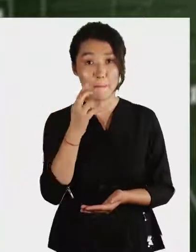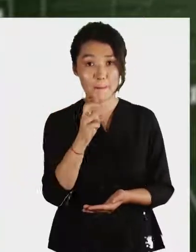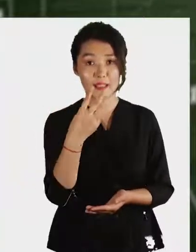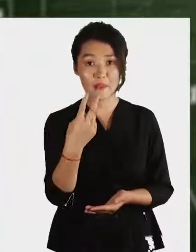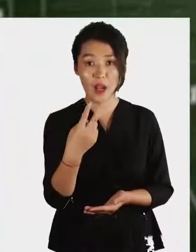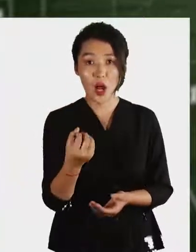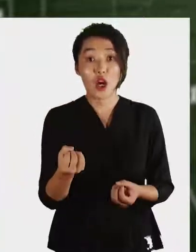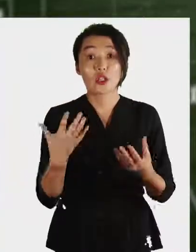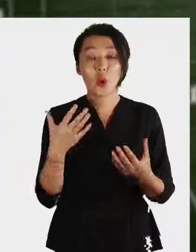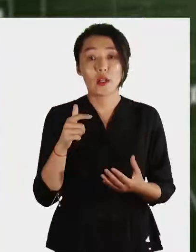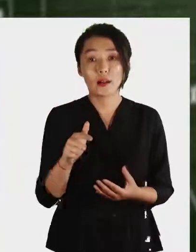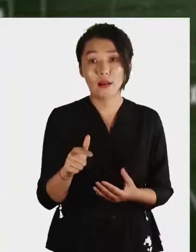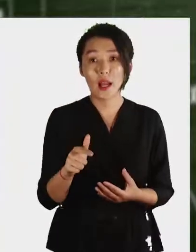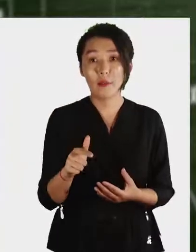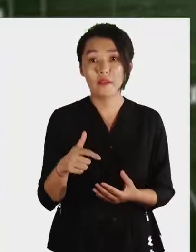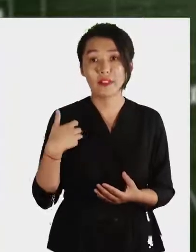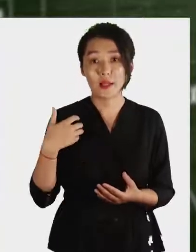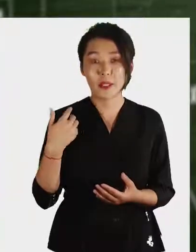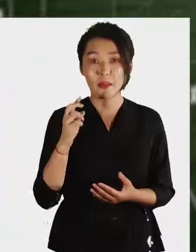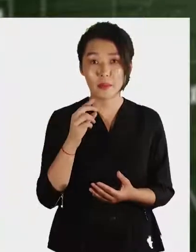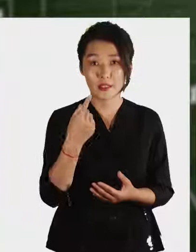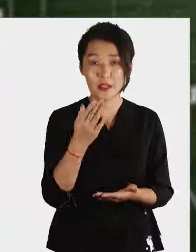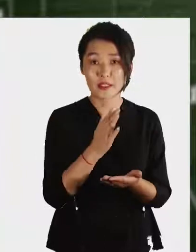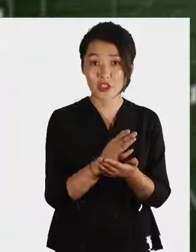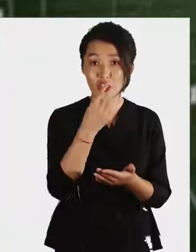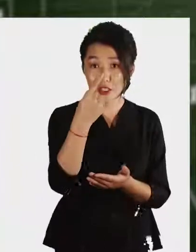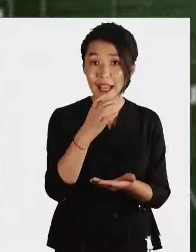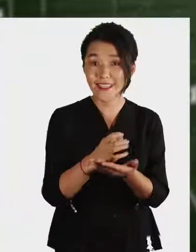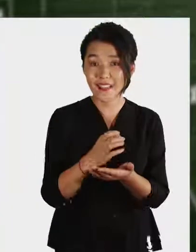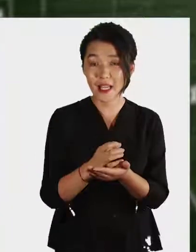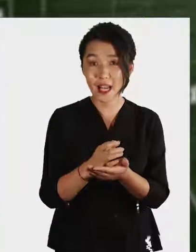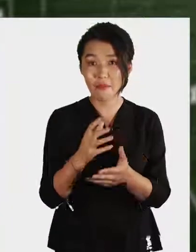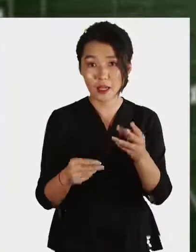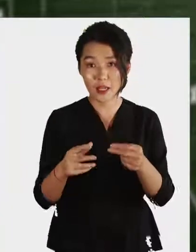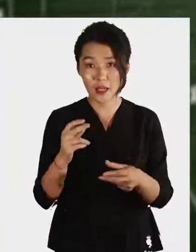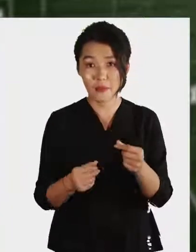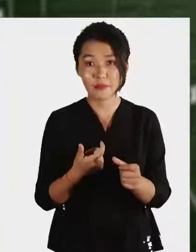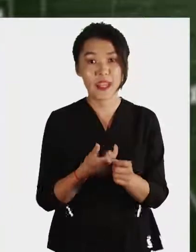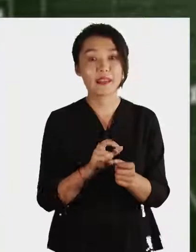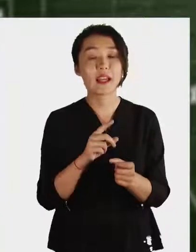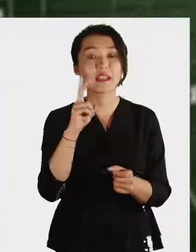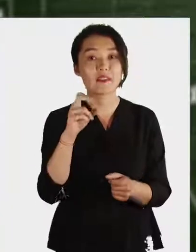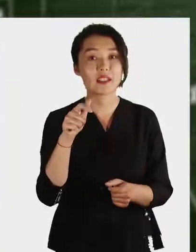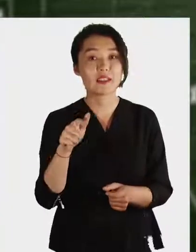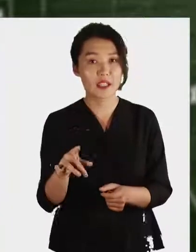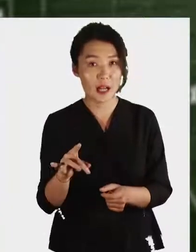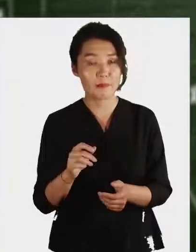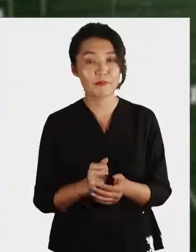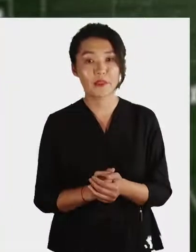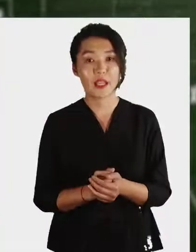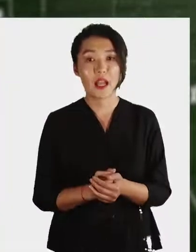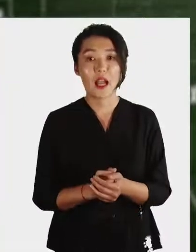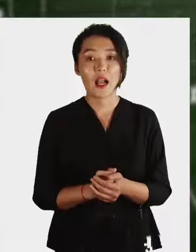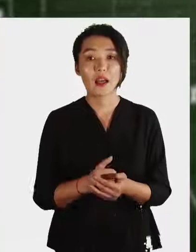витамина В2. Сколько граммов витамина В2 содержит 1 стакан коровьего молока? 1 стакан – это 200